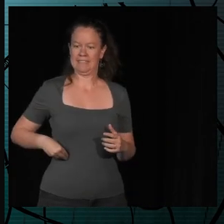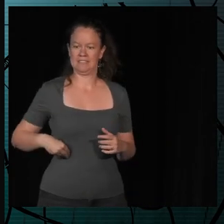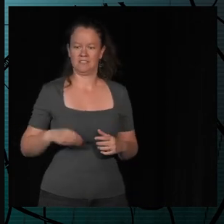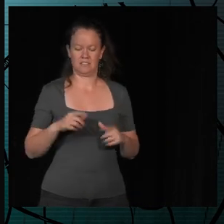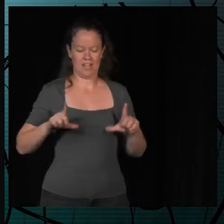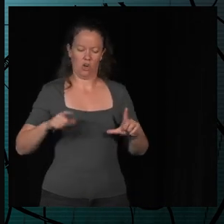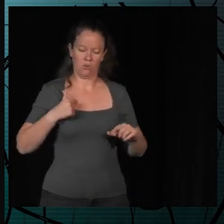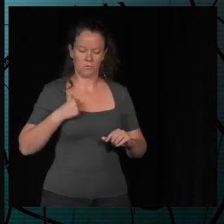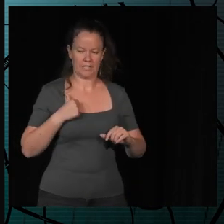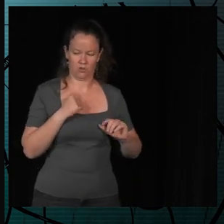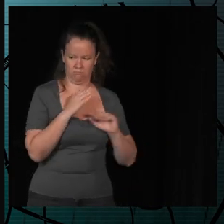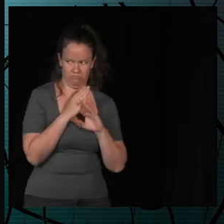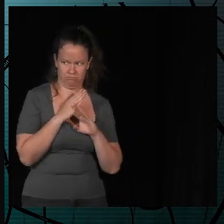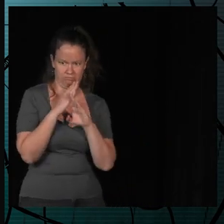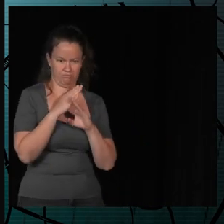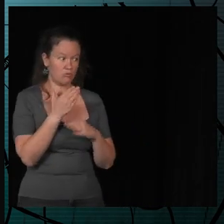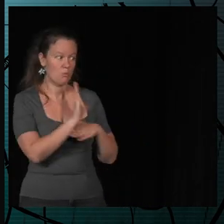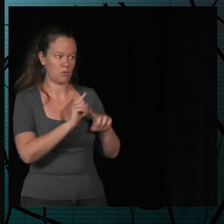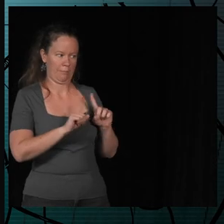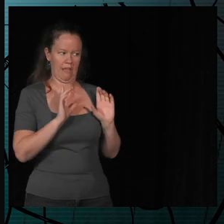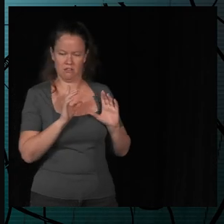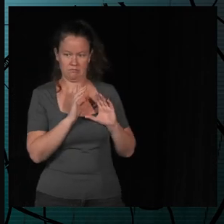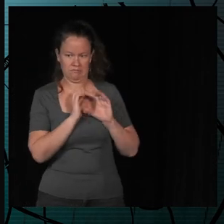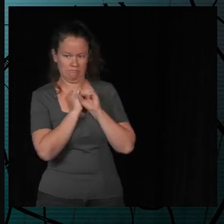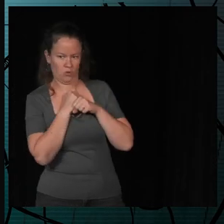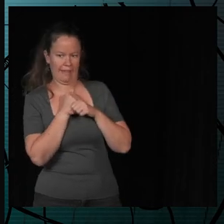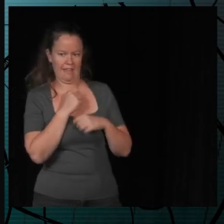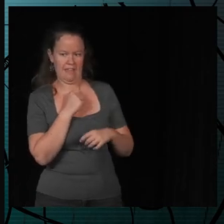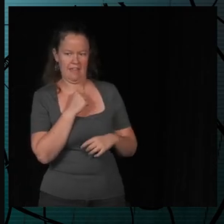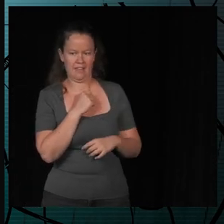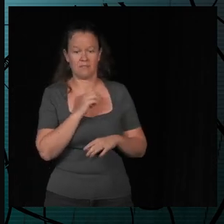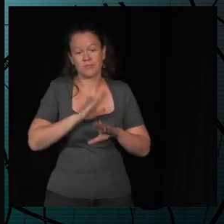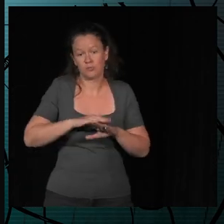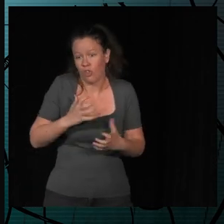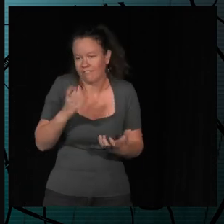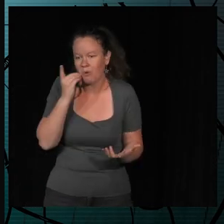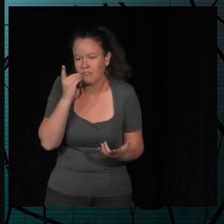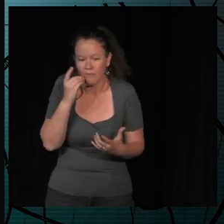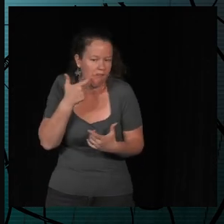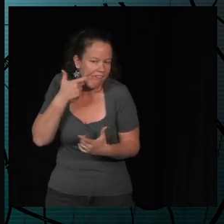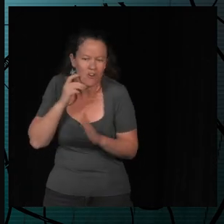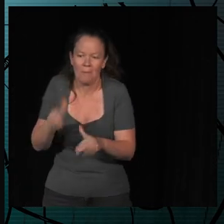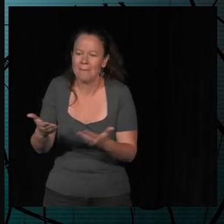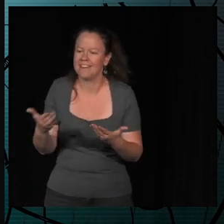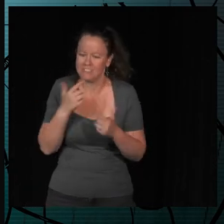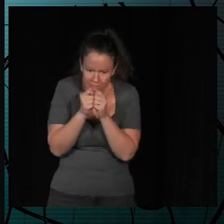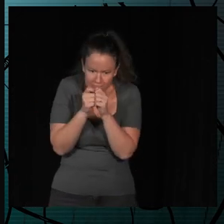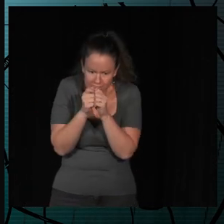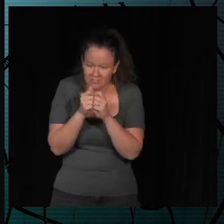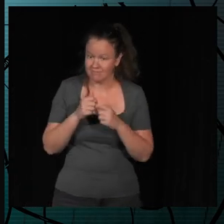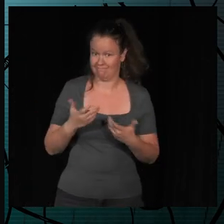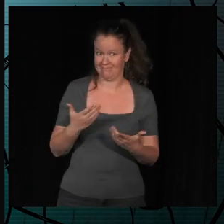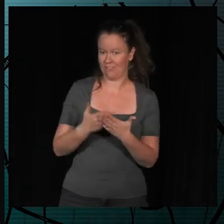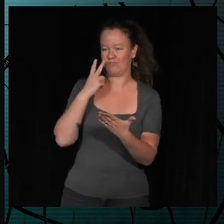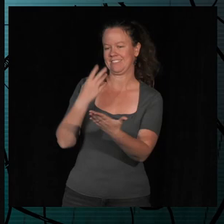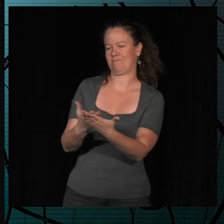une solution bon bah c'est bon je vais pas leur montrer que je fais du portable et ben on a quand même envie de faire du portable et voilà et moi j'ai des parents qui par exemple vont me dire